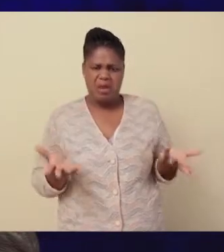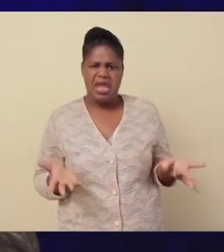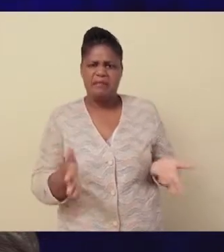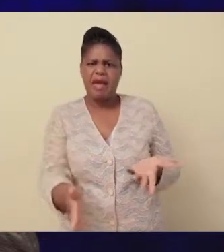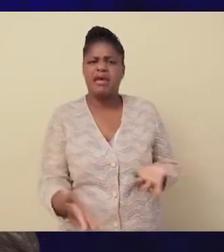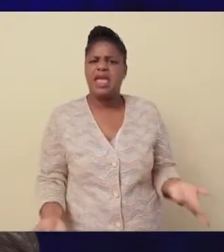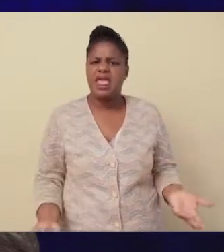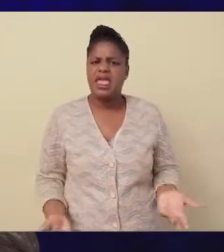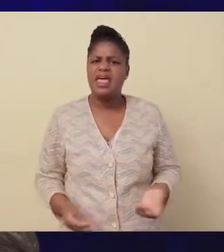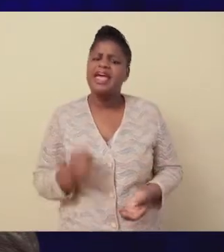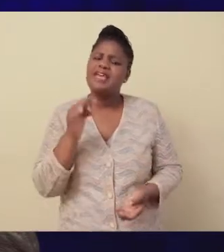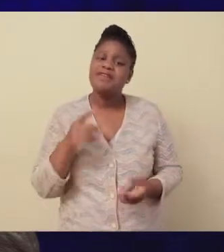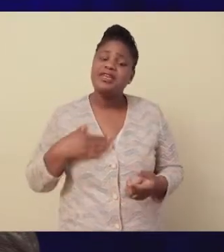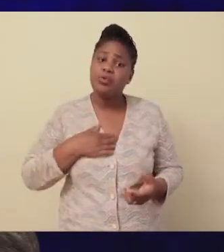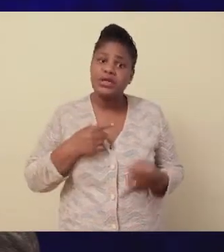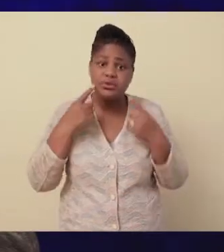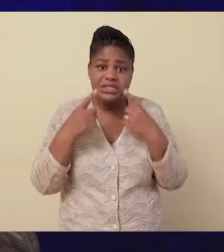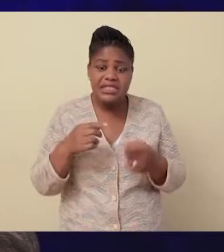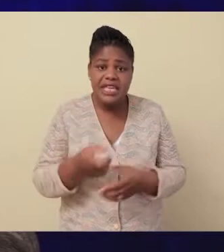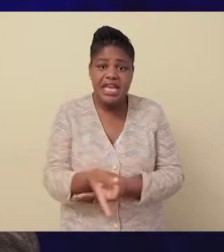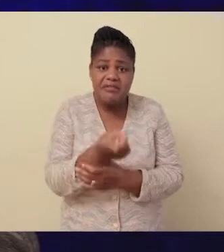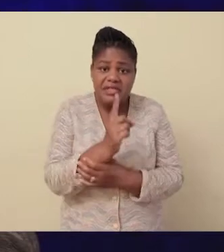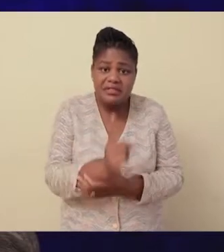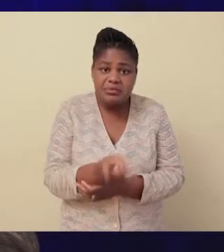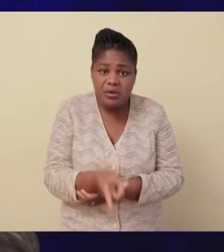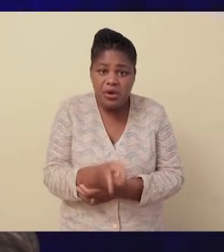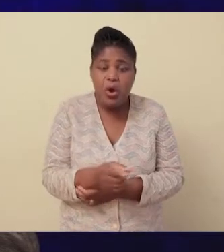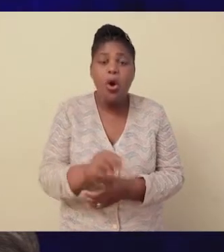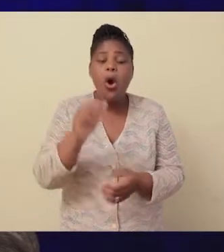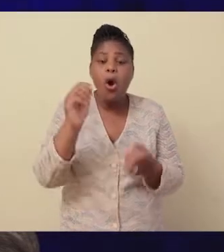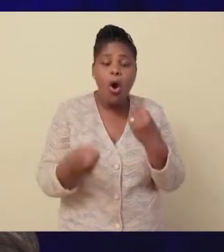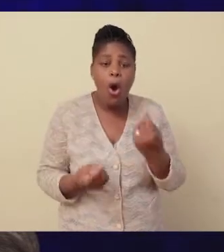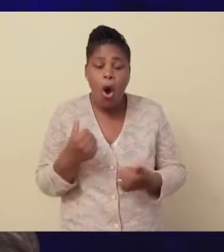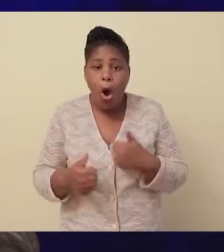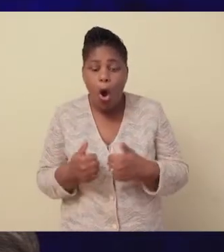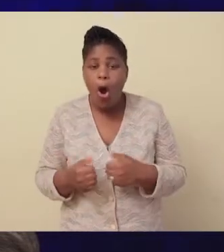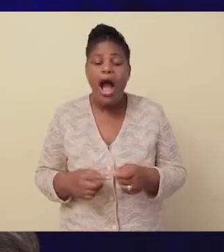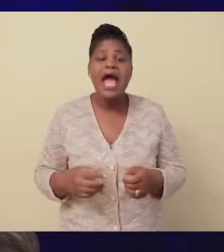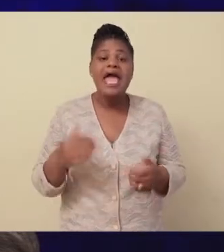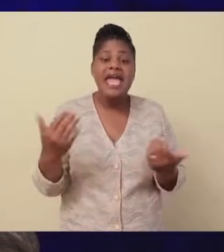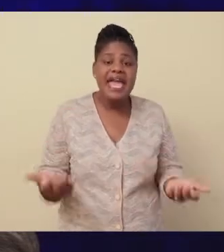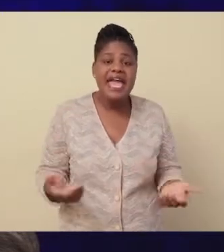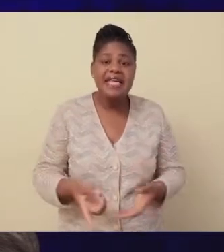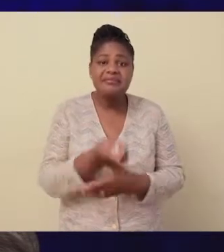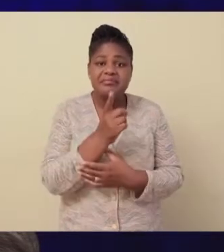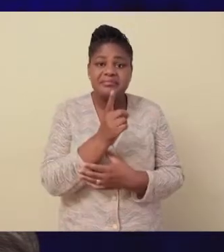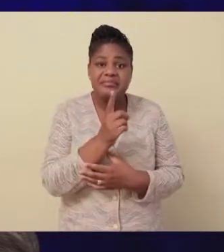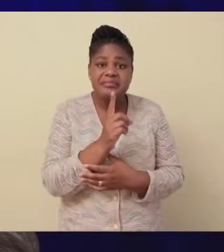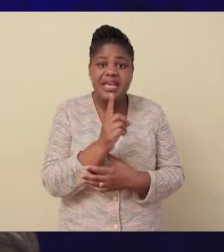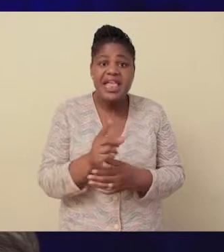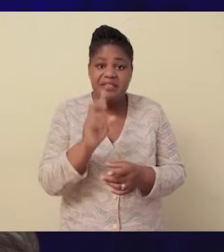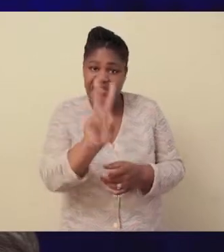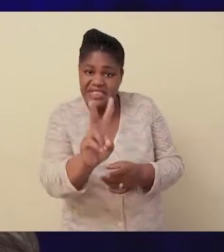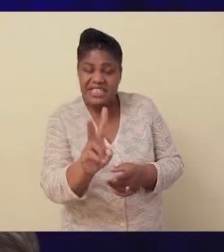pachirongwa kuti anoda zvekuona sikarudzi pakugeza pai nyatsozviongorora utarisi mwari vakapa munhu wese